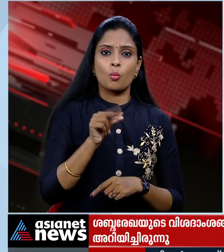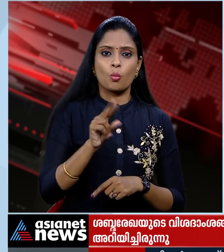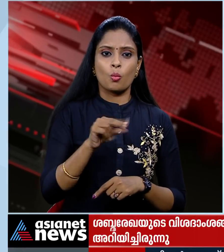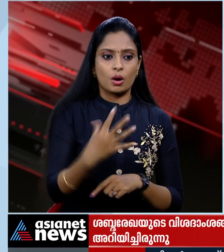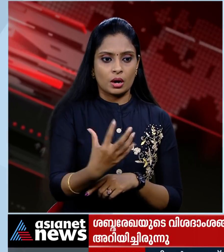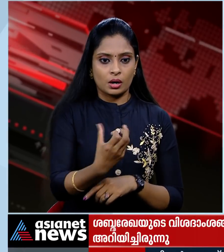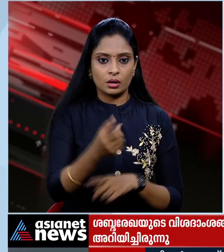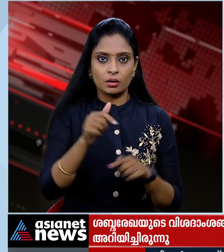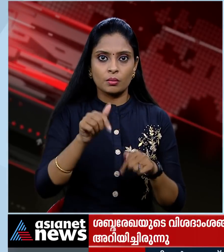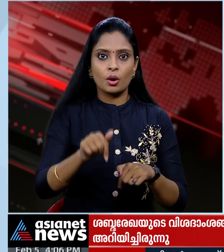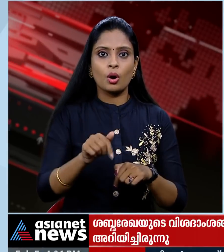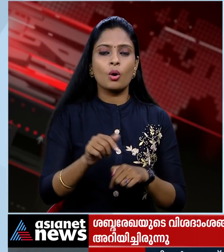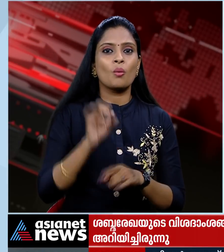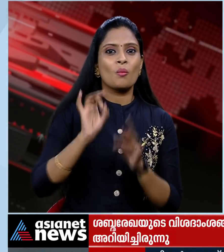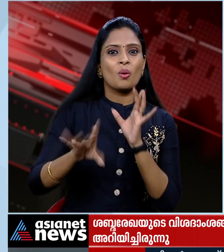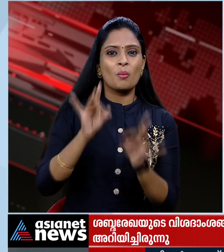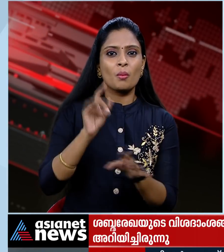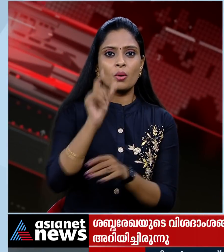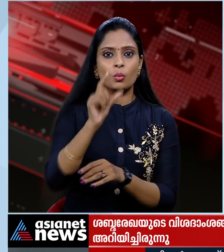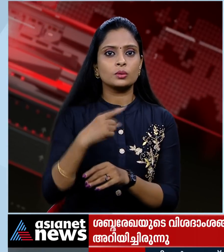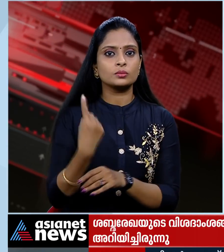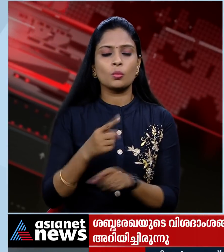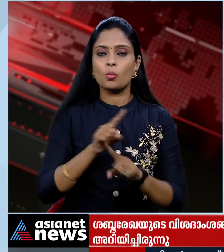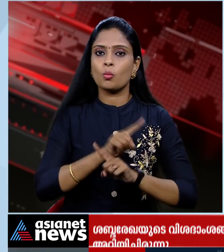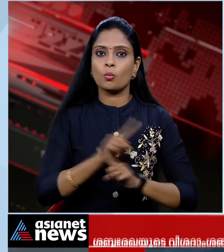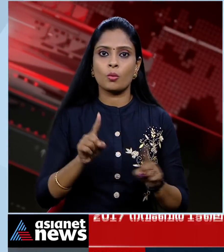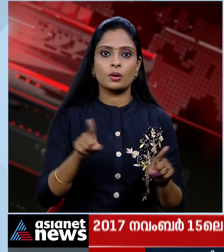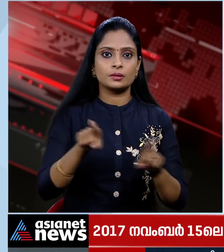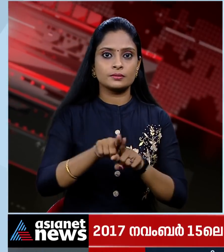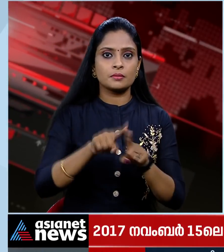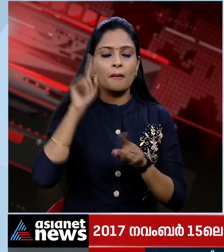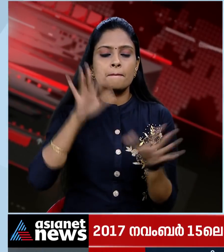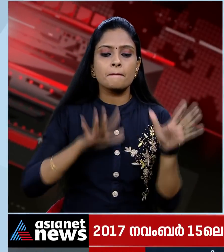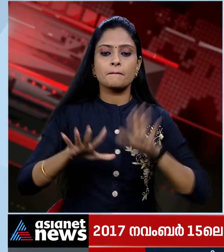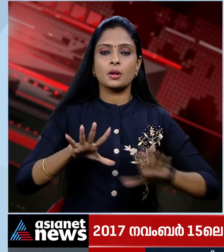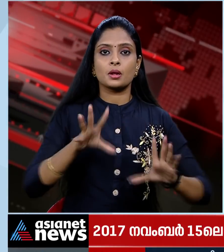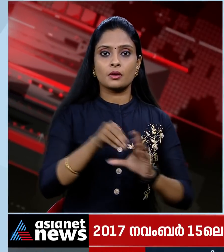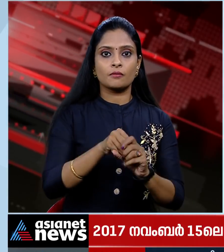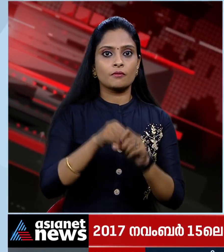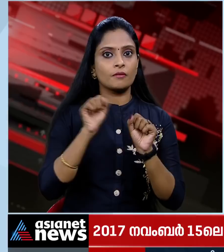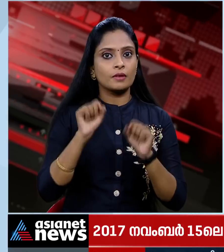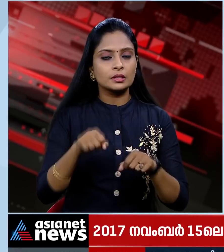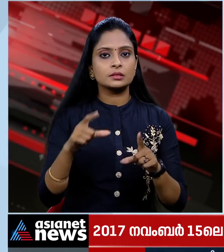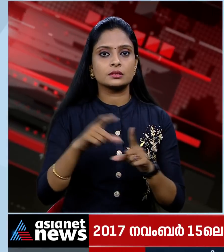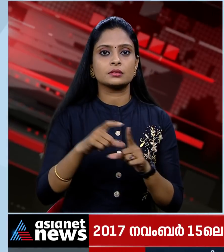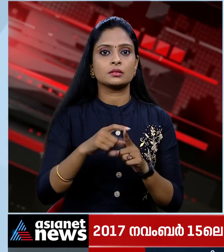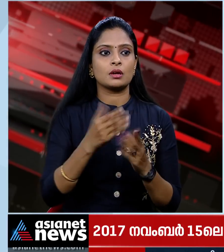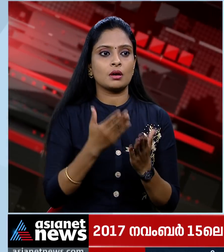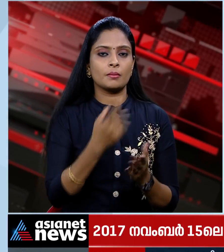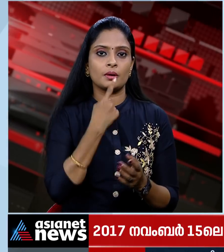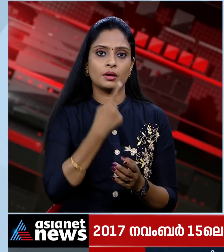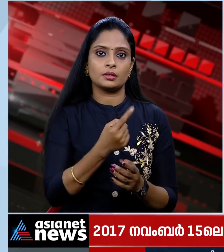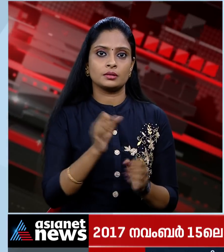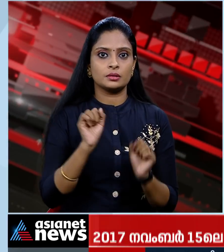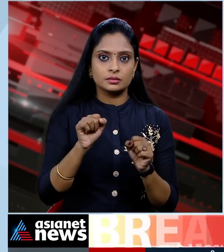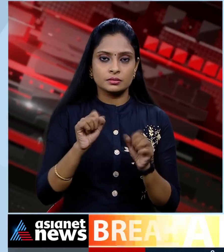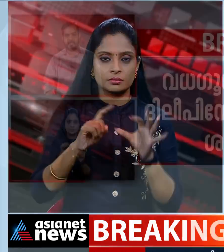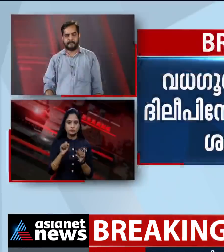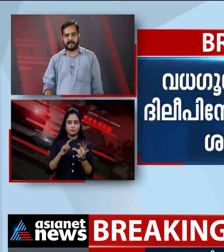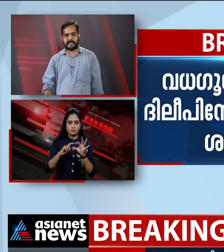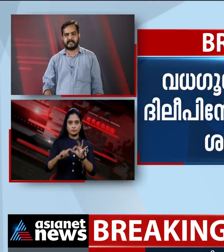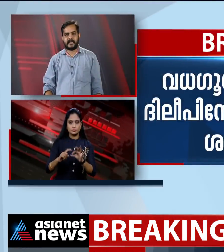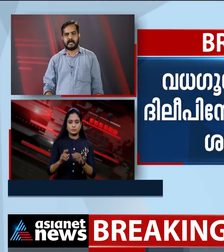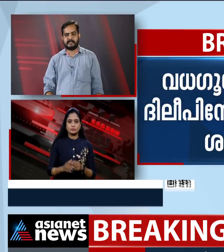അതല്ല എന്നുള്ള കാര്യം കാണുന്നവർക്ക് ഇത് ദിലീപിന്റെ ശബ്ദമാണെങ്കിൽ അങ്ങനെ ബോധ്യമാവുകയാണ് അല്ലേ?